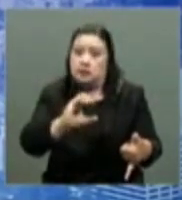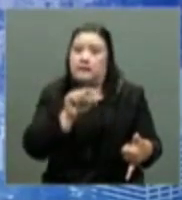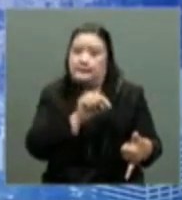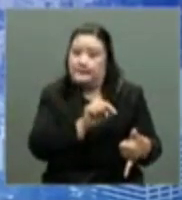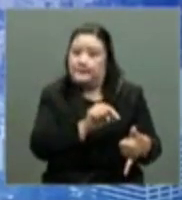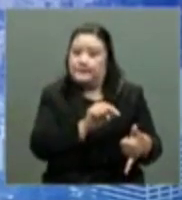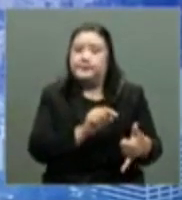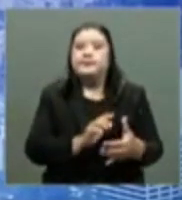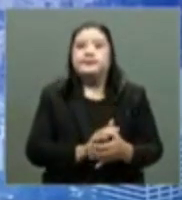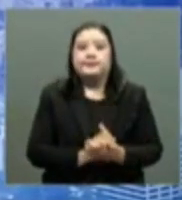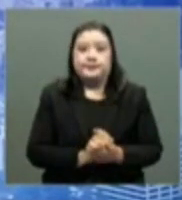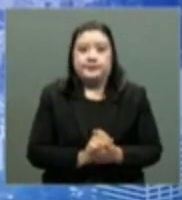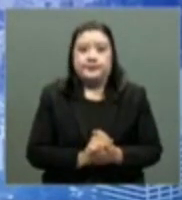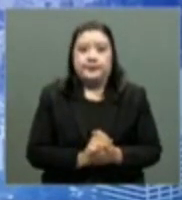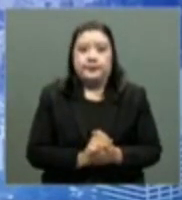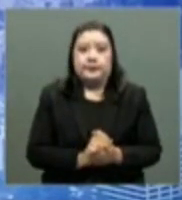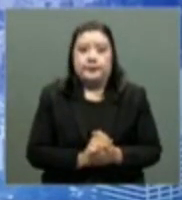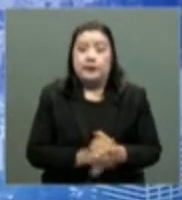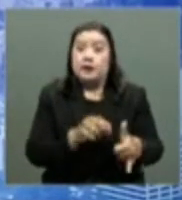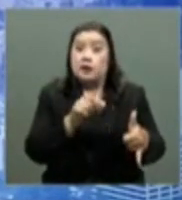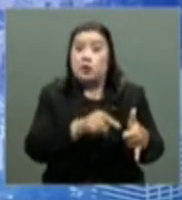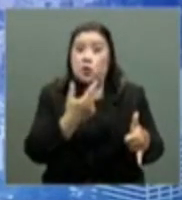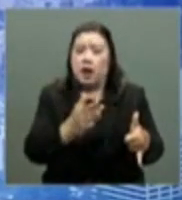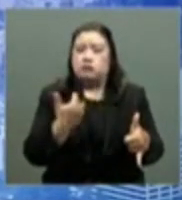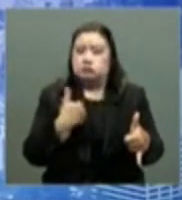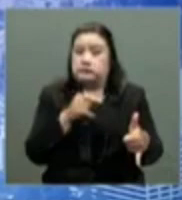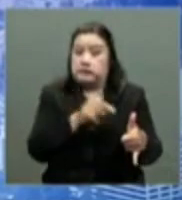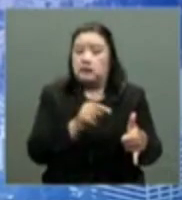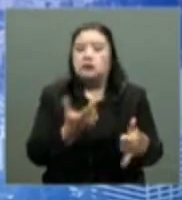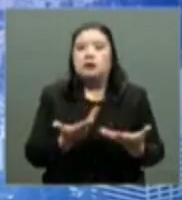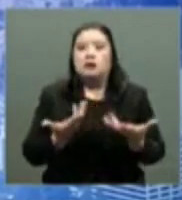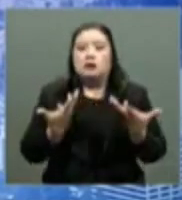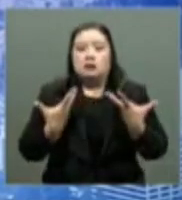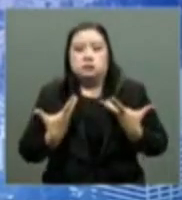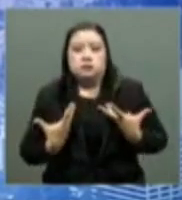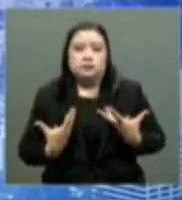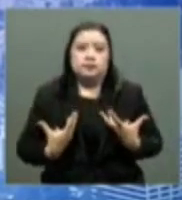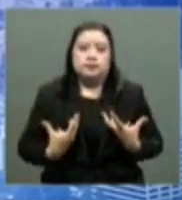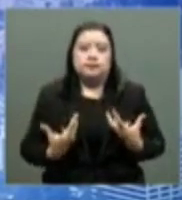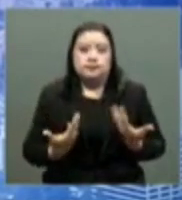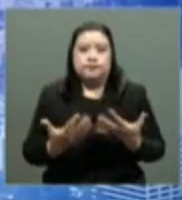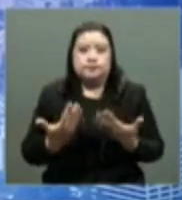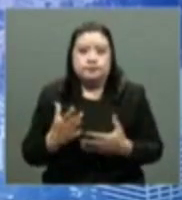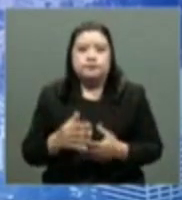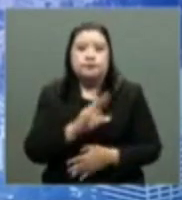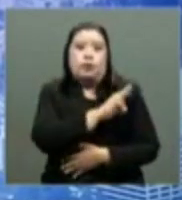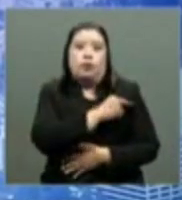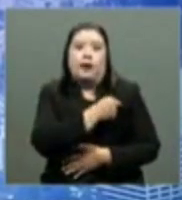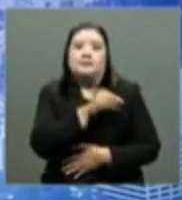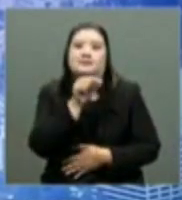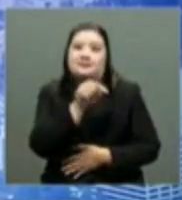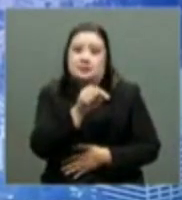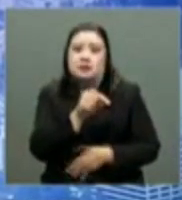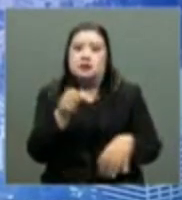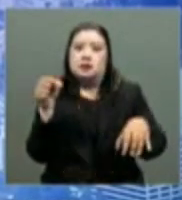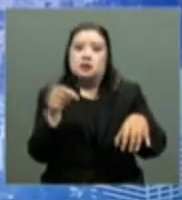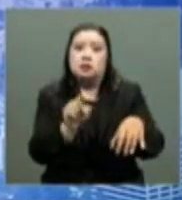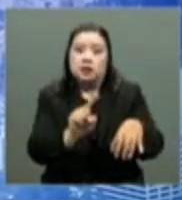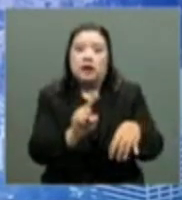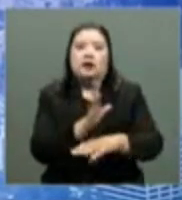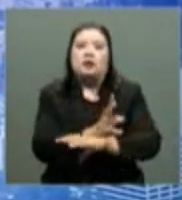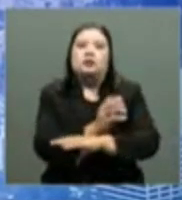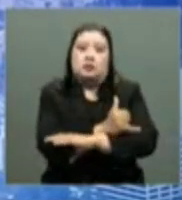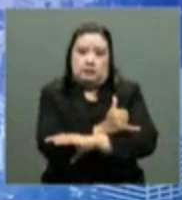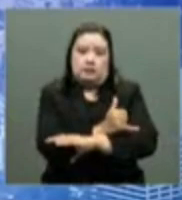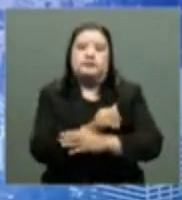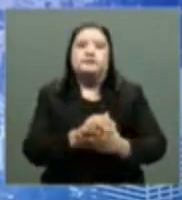แล้วก็เริ่มมีอาการปวดเมื่อยกล้ามเนื้อก็เข้ารับการรักษาที่โรงพยาบาลแห่งหนึ่งในจังหวัดพระนครศรีอยุ